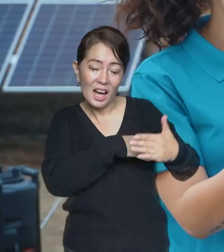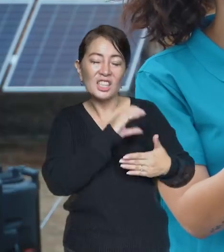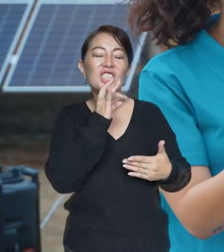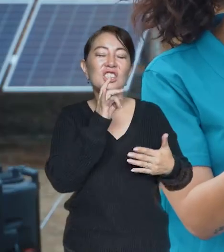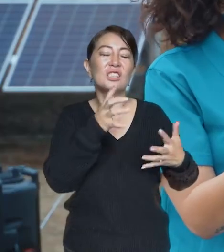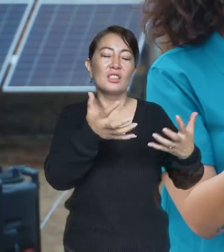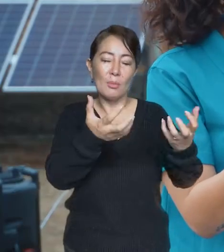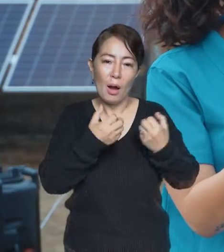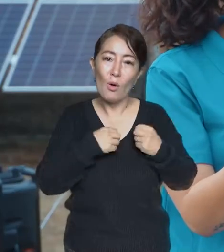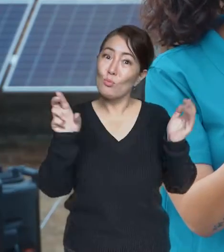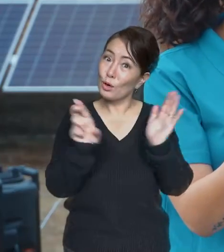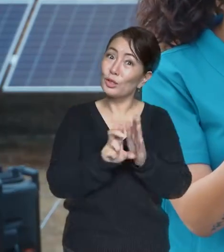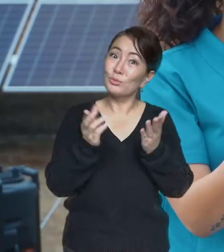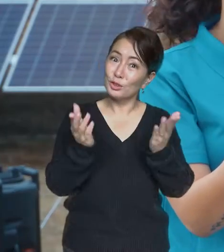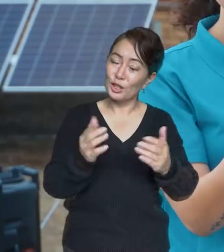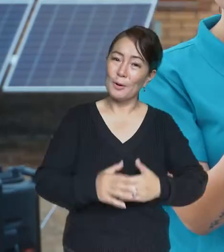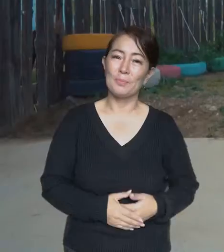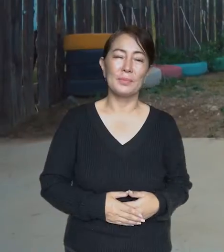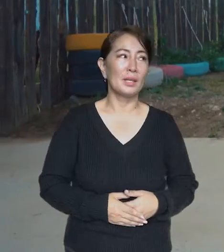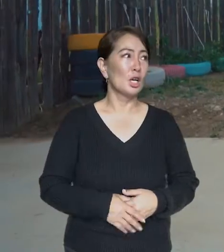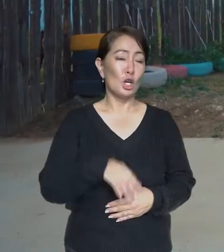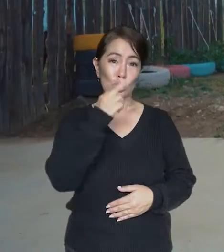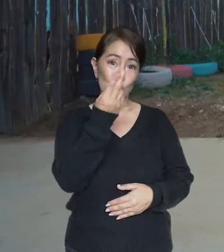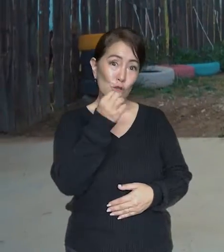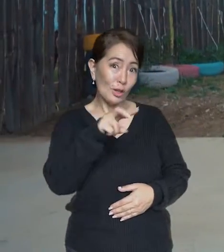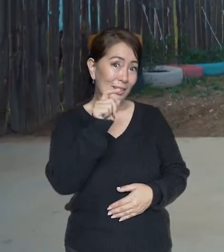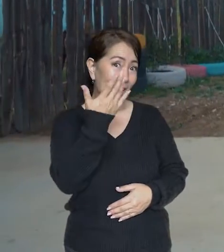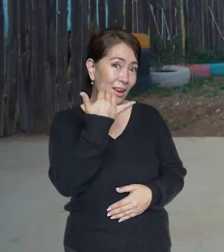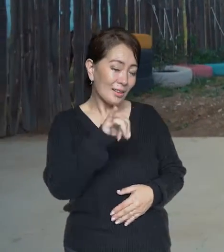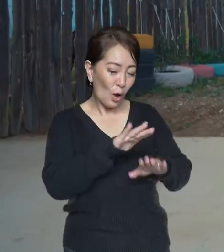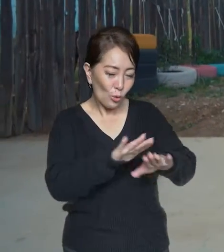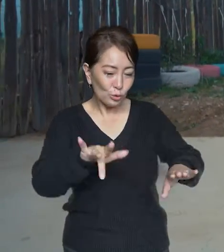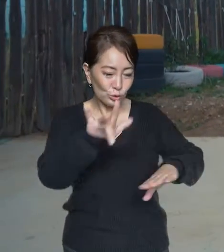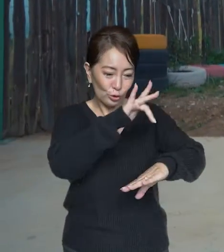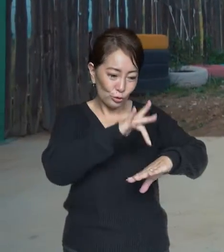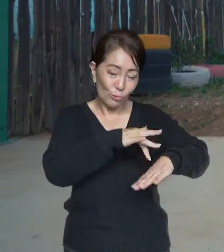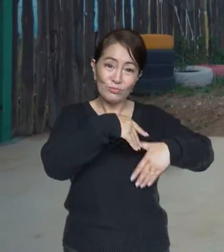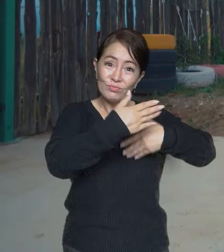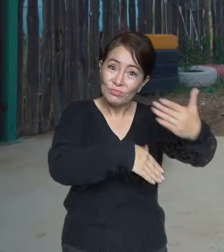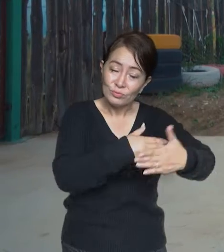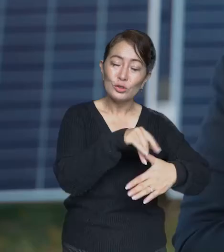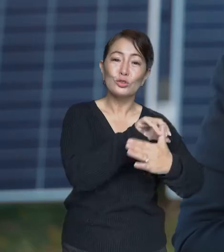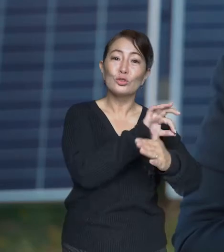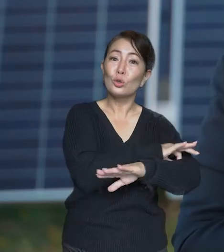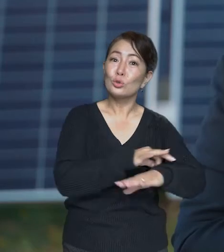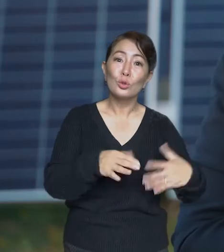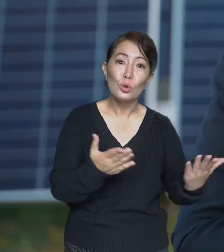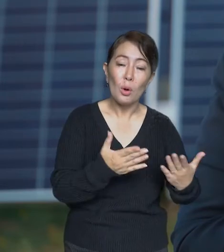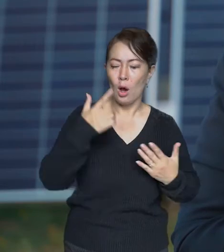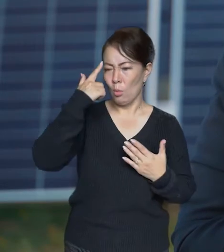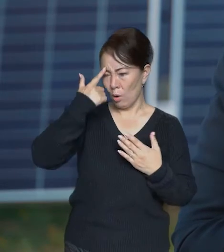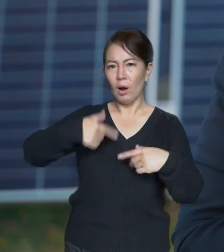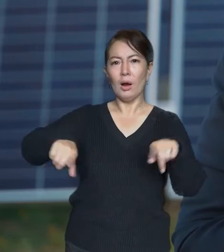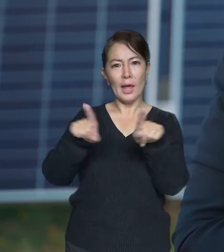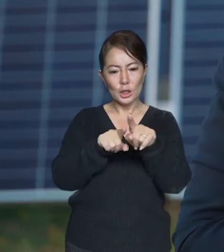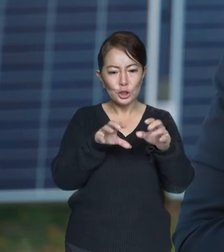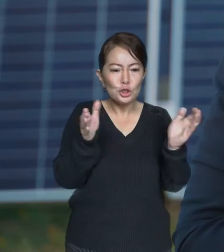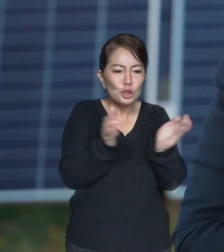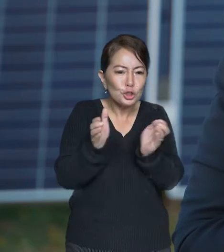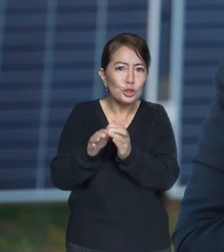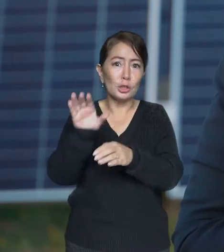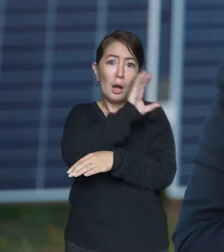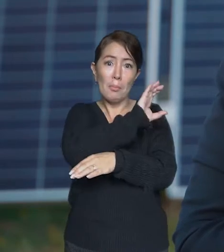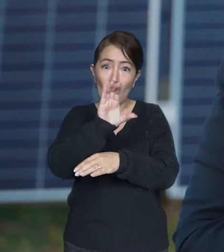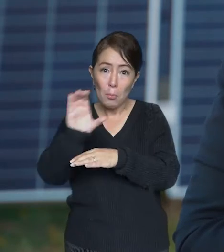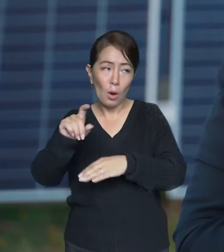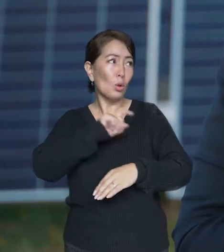тус системийг зөвлөлөх бүрэн боломжтой. Цөлийн сарнай хүүхдийн төвдөр хэрэгжсэн энэхүү төсөл маань Монголын бусад жижиг байгууллагад